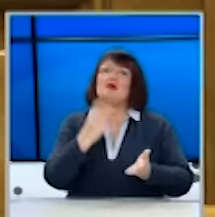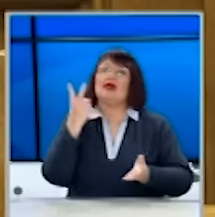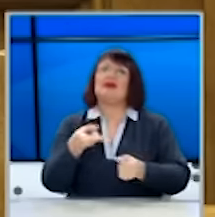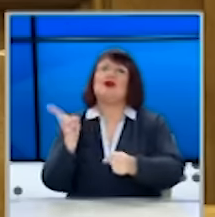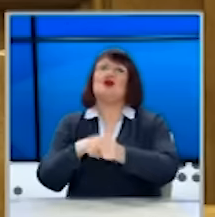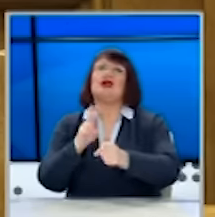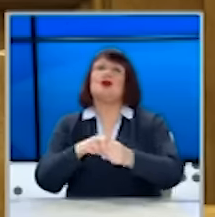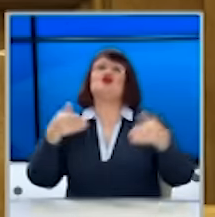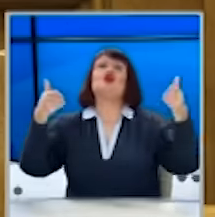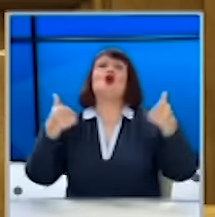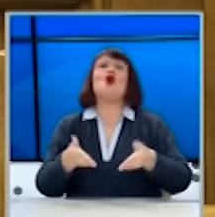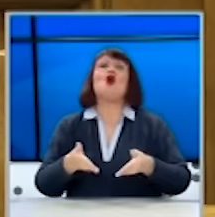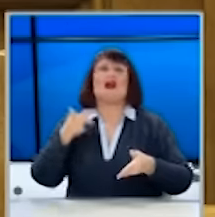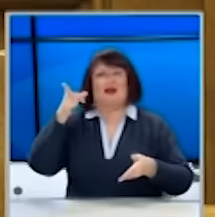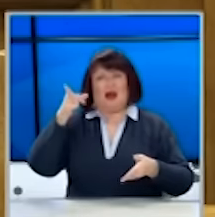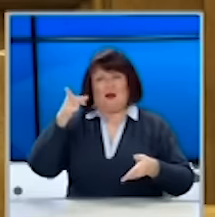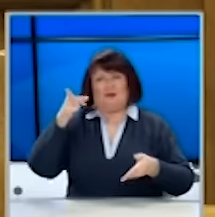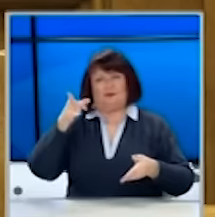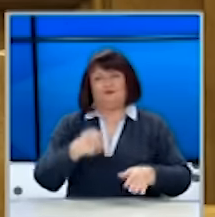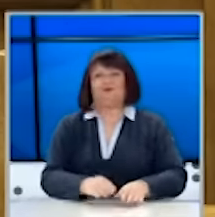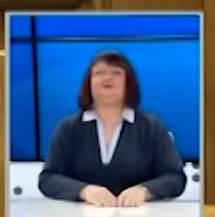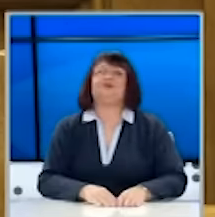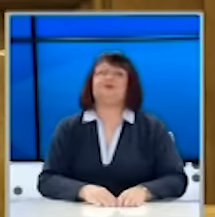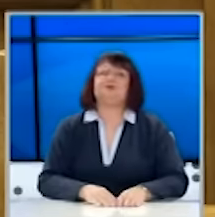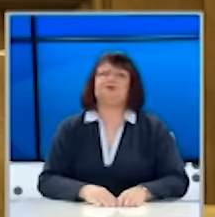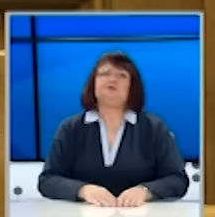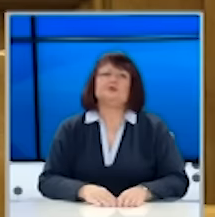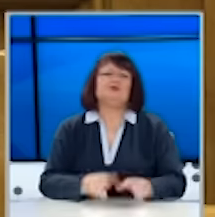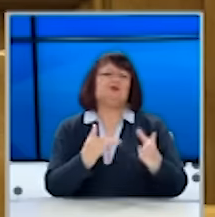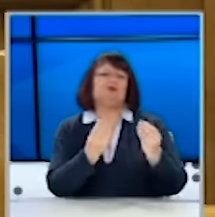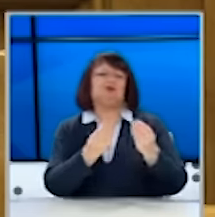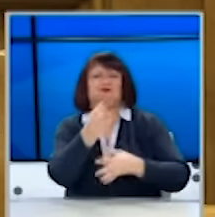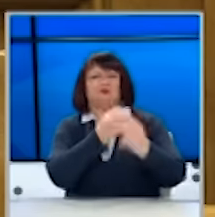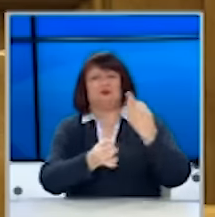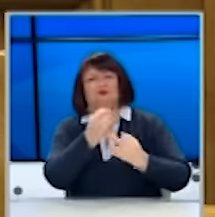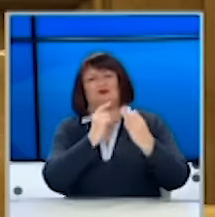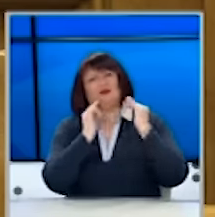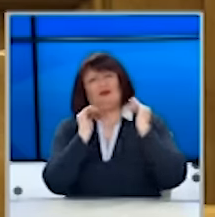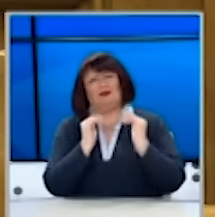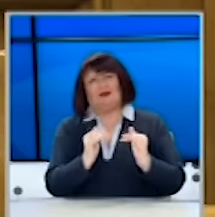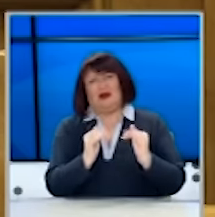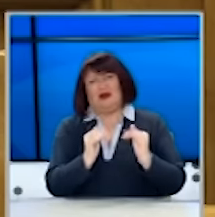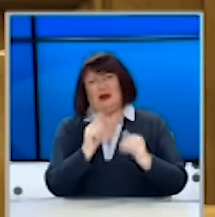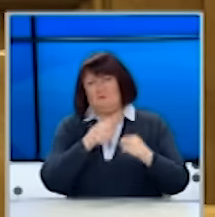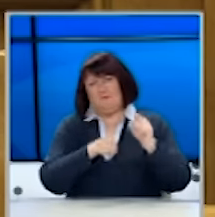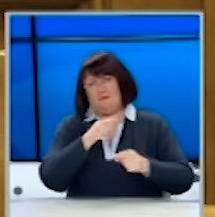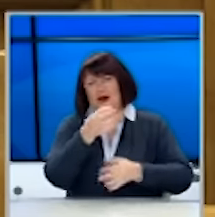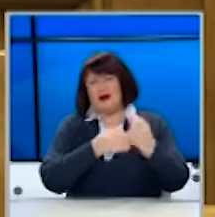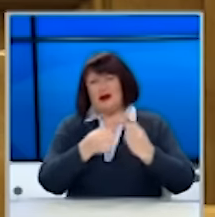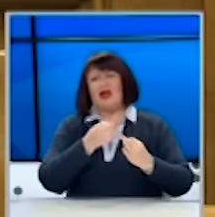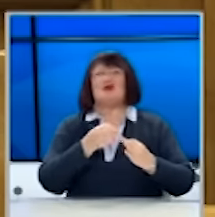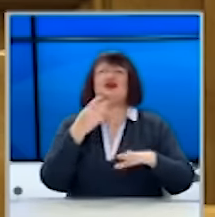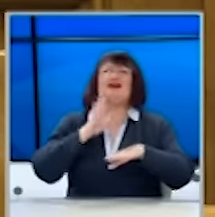στην Κορινθία. Έχουμε ακούσει βέβαια και άλλα. Τα ακούσαμε και σήμερα ως ένα βαθμό για τη μορφολογία